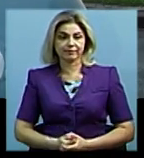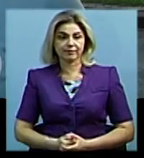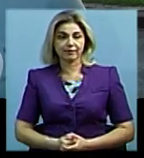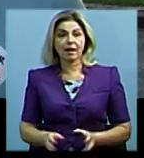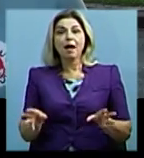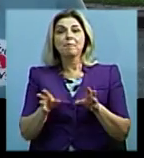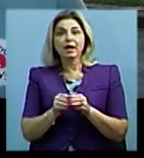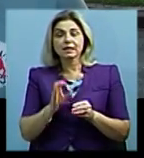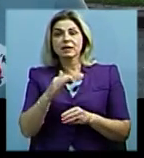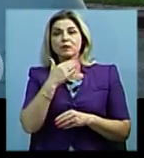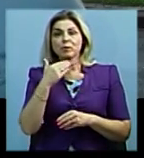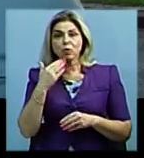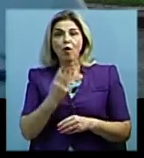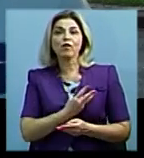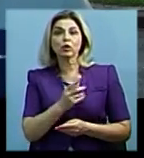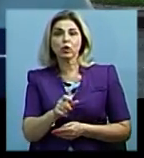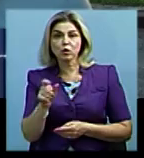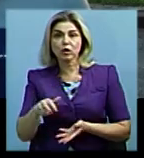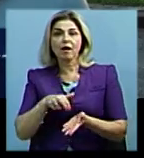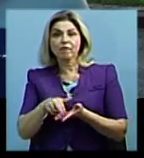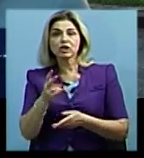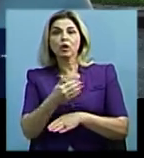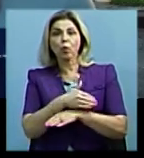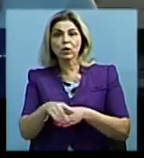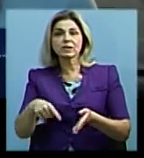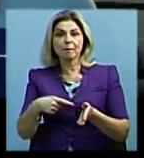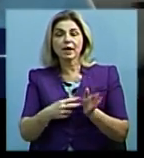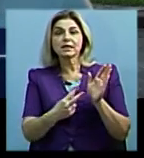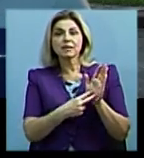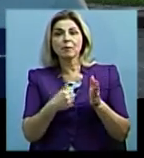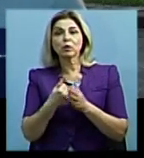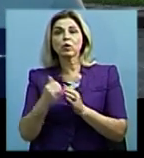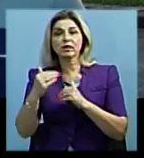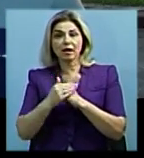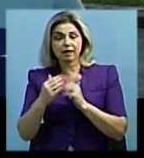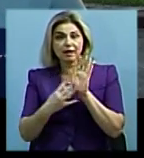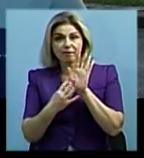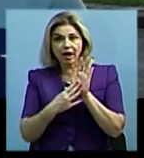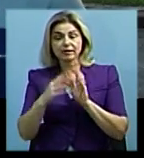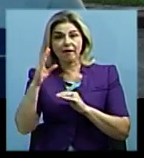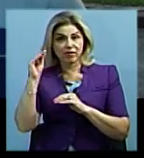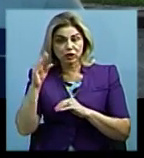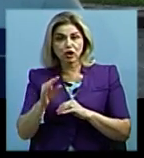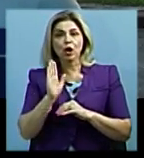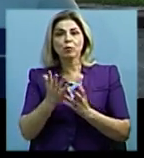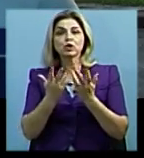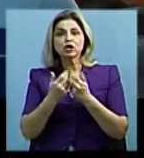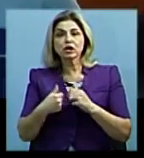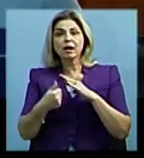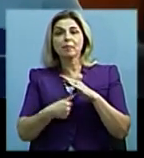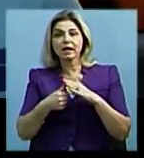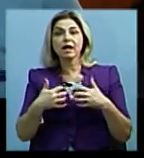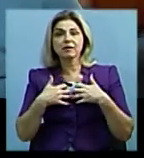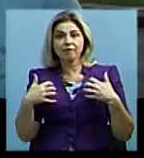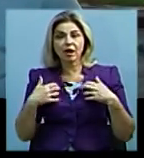Разом з багатьма волонтерами ми вийшли на вулиці міста з 7 до 9 години підрахувати кількість безпритульних тварин, які живуть на